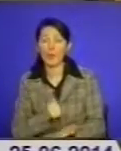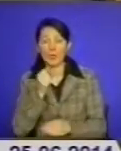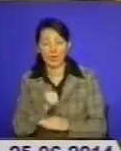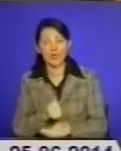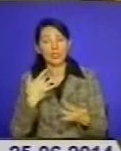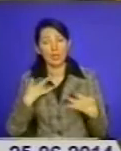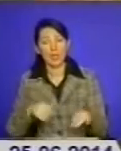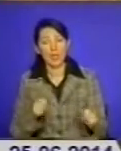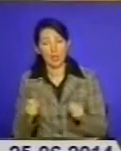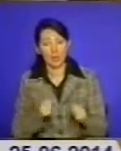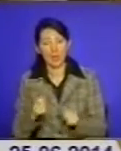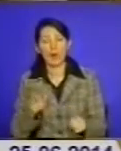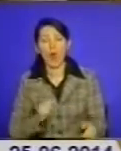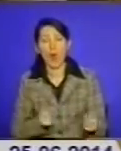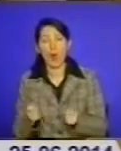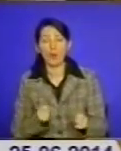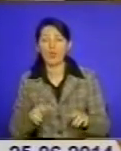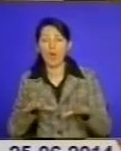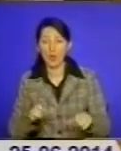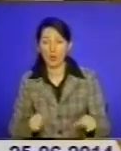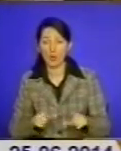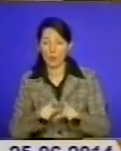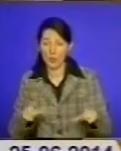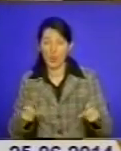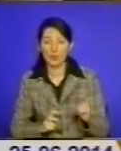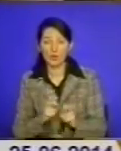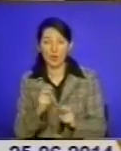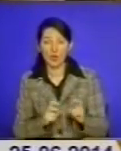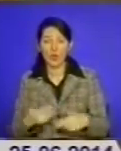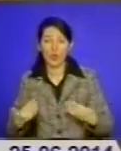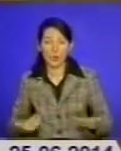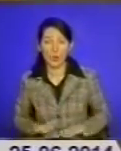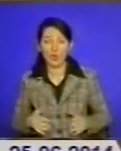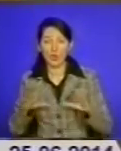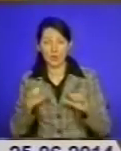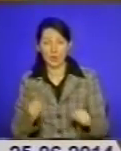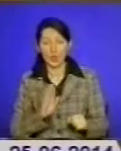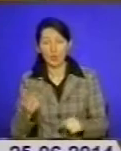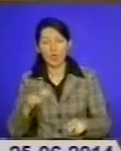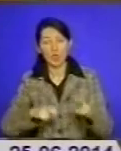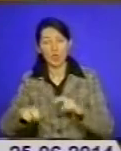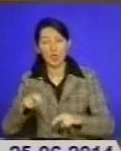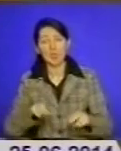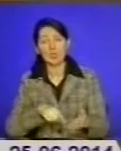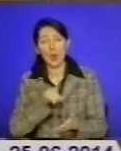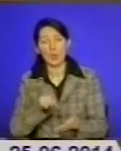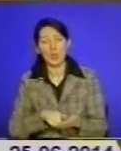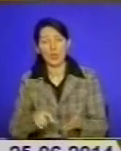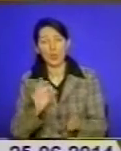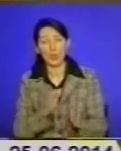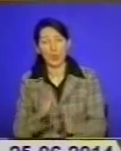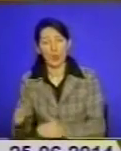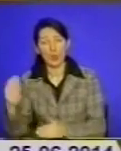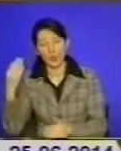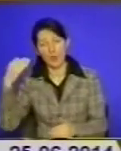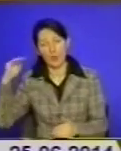а й управління майном підприємств і установ комунальної власності. Буде розглядатися питання про порядок відчуження майна,